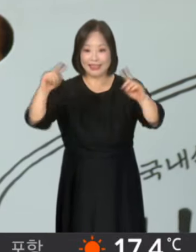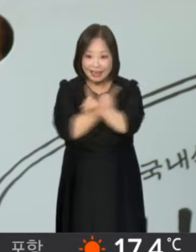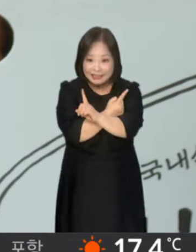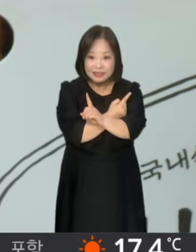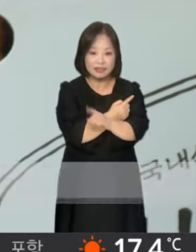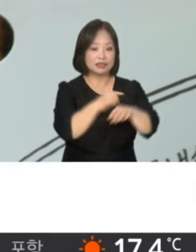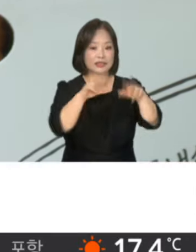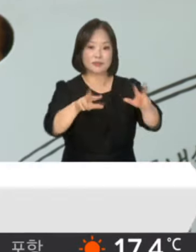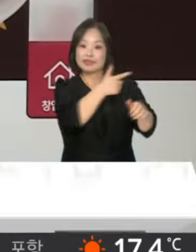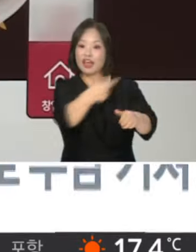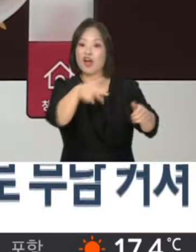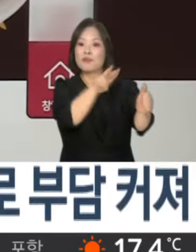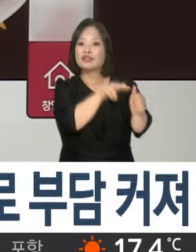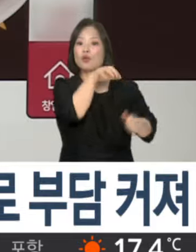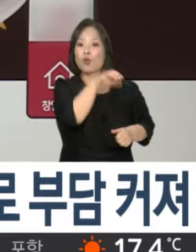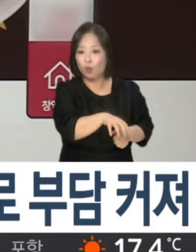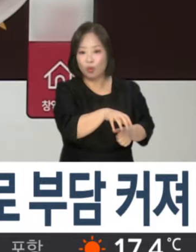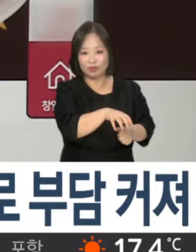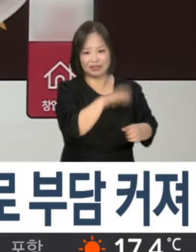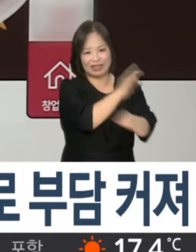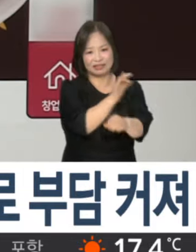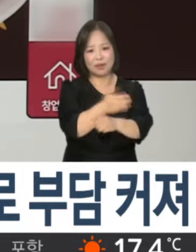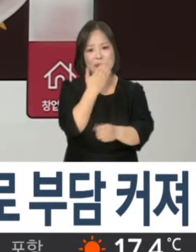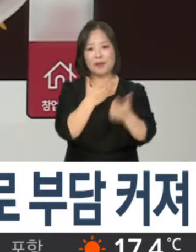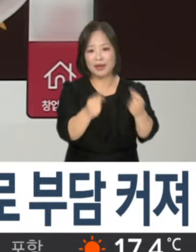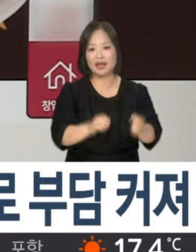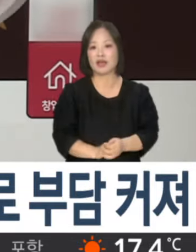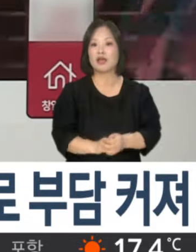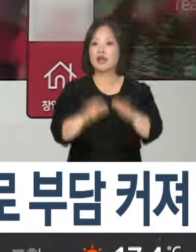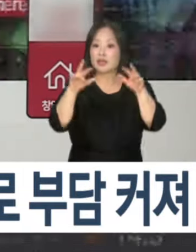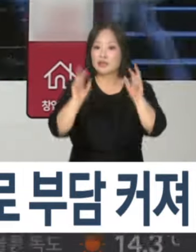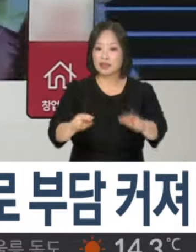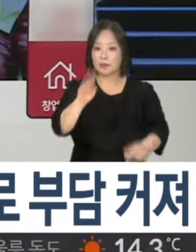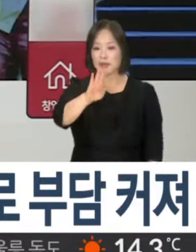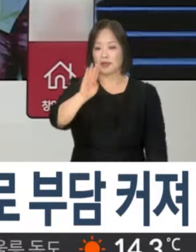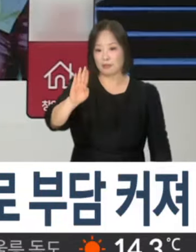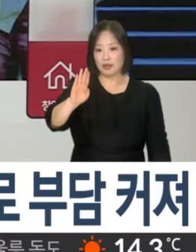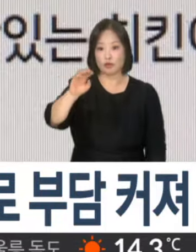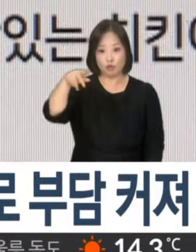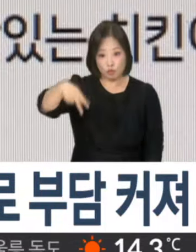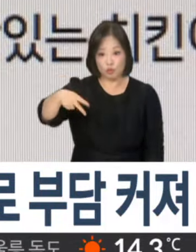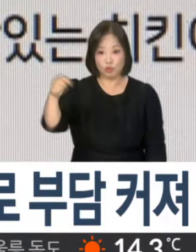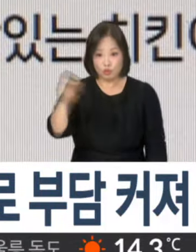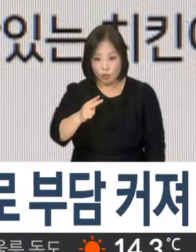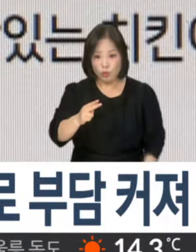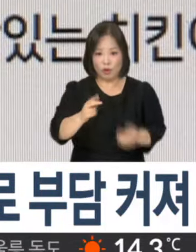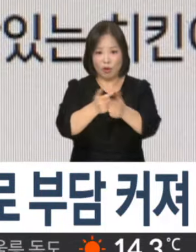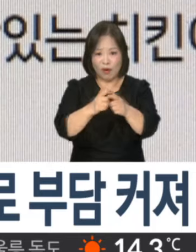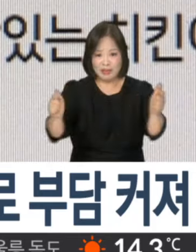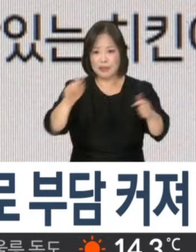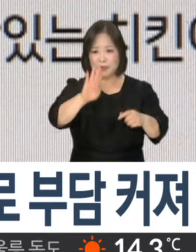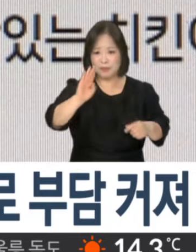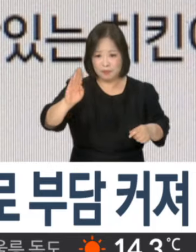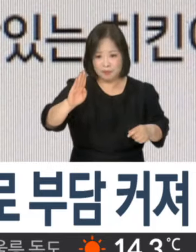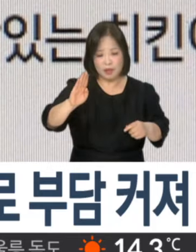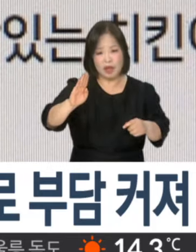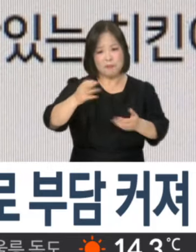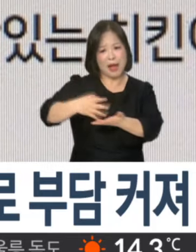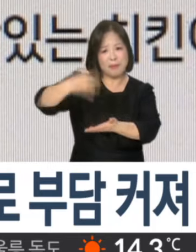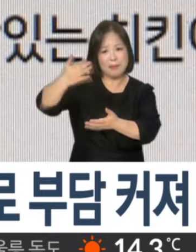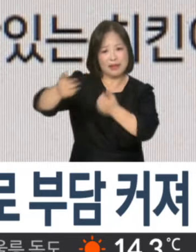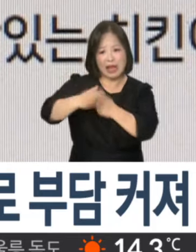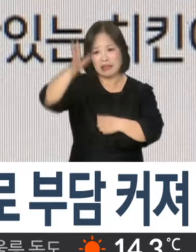BHC 교촌에 이어 BBQ도 2년 만에 23개 메뉴 가격을 평균 6.3% 올린 상황. 치솟던 닭값이 올해